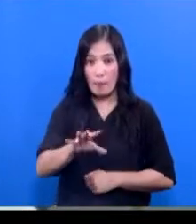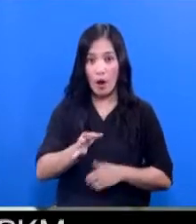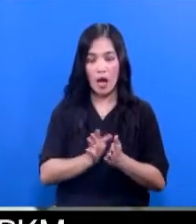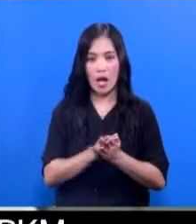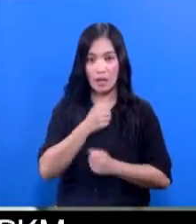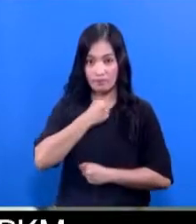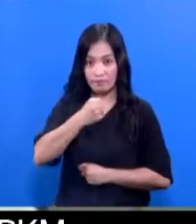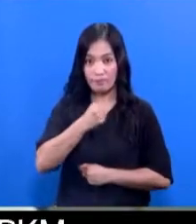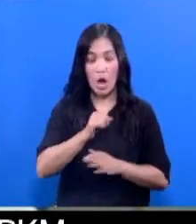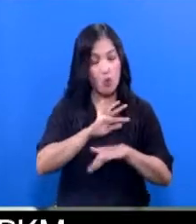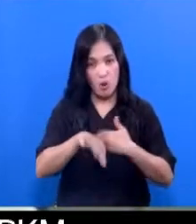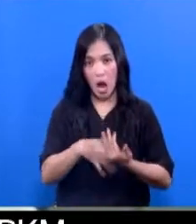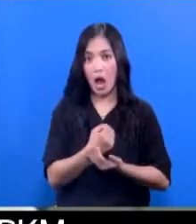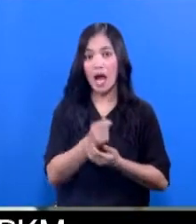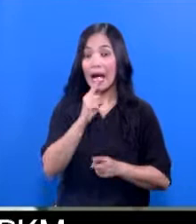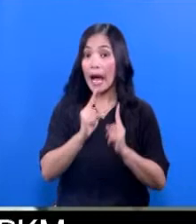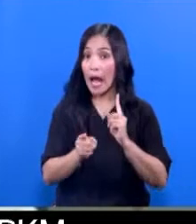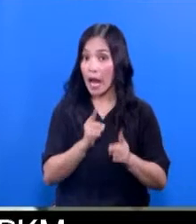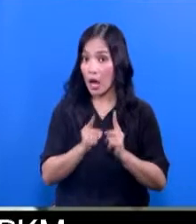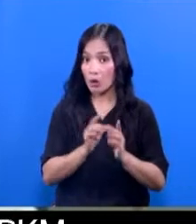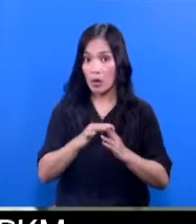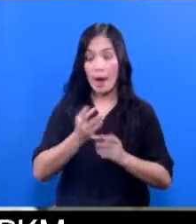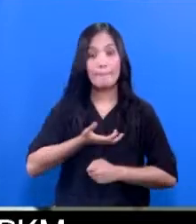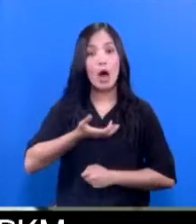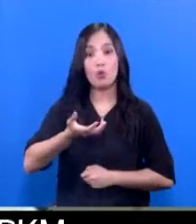media massa bahwa beliau ingin